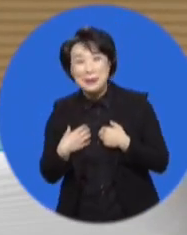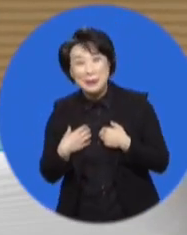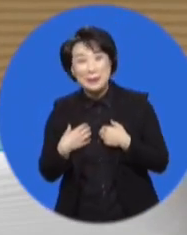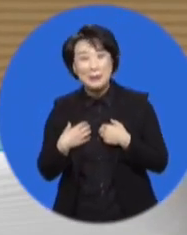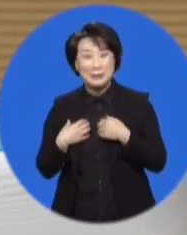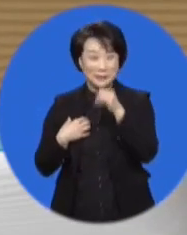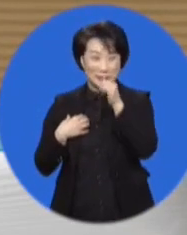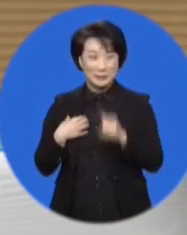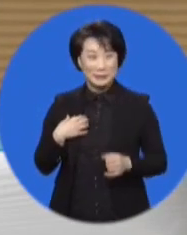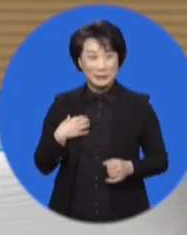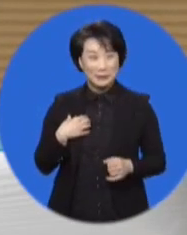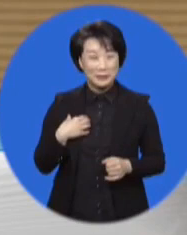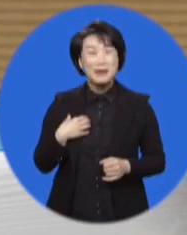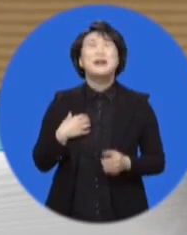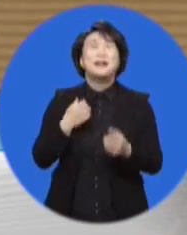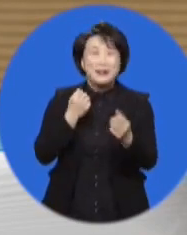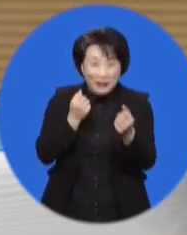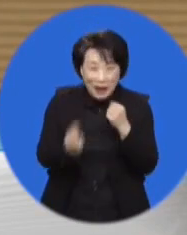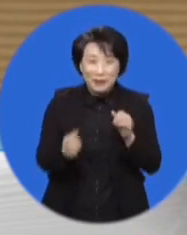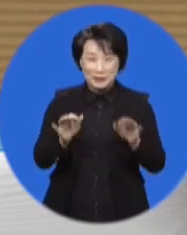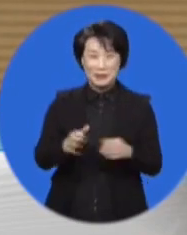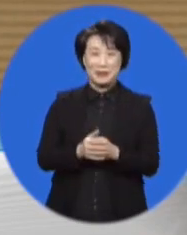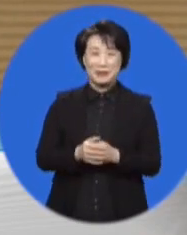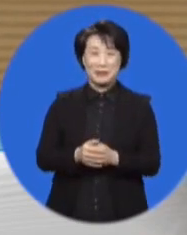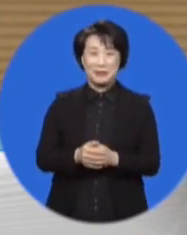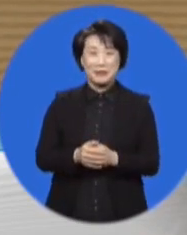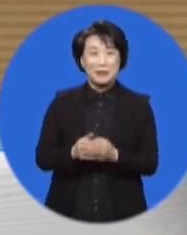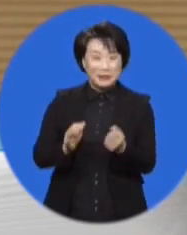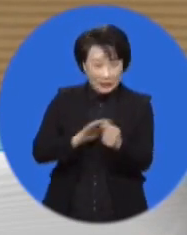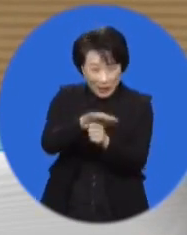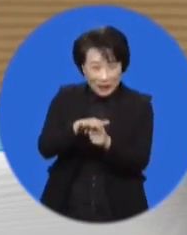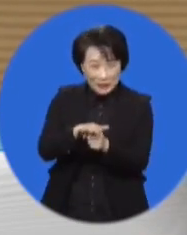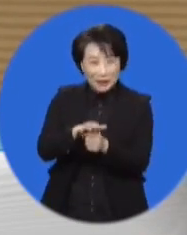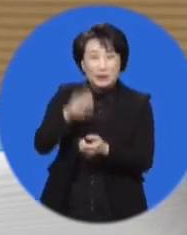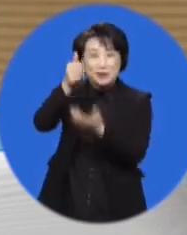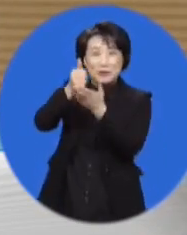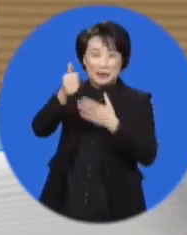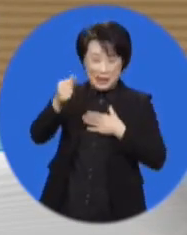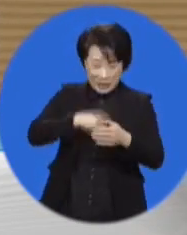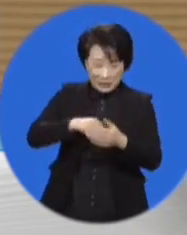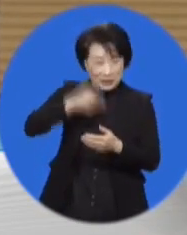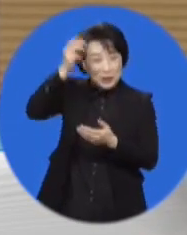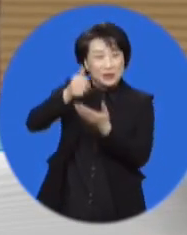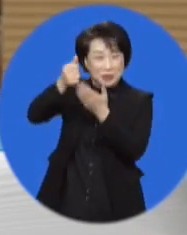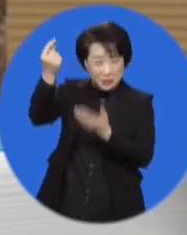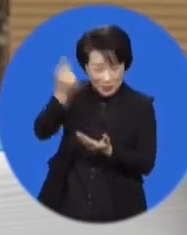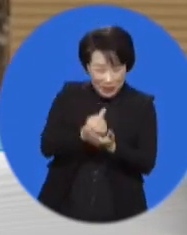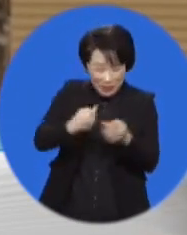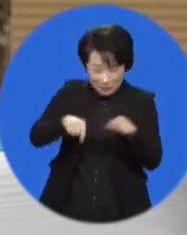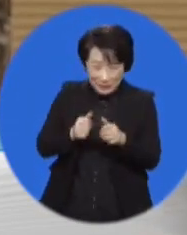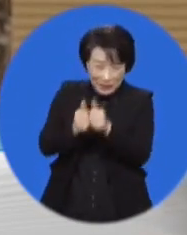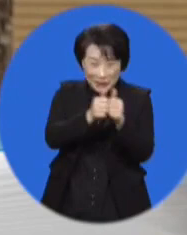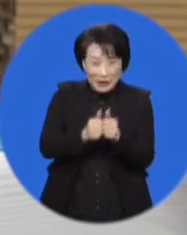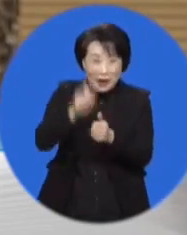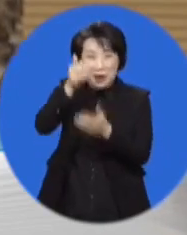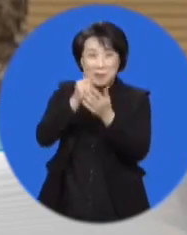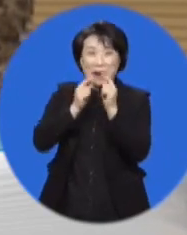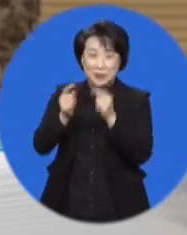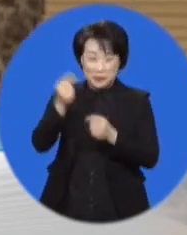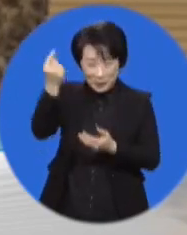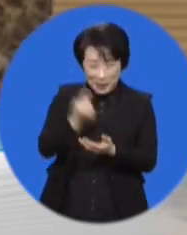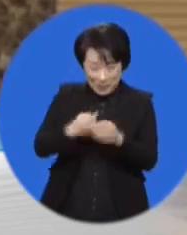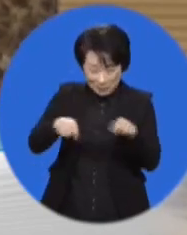되잖아. 그런데도 사랑한다고 내 안에 성령으로 와 계시고 말씀으로 와